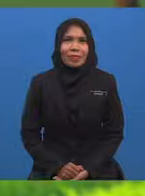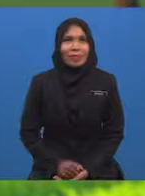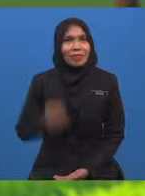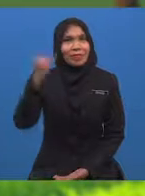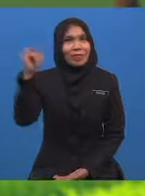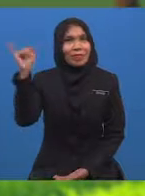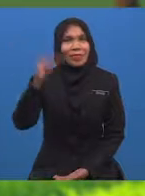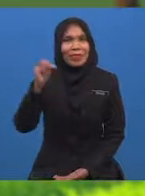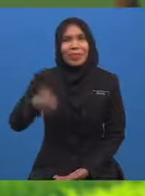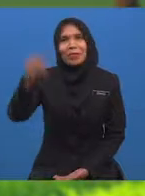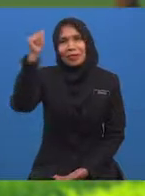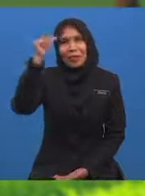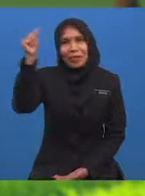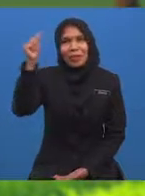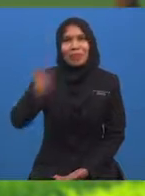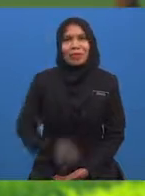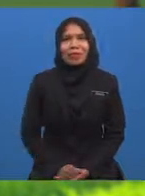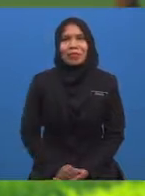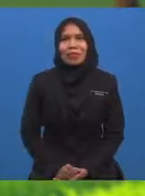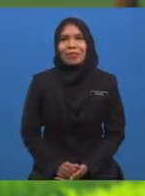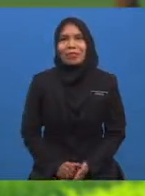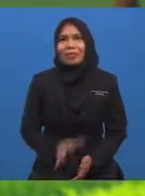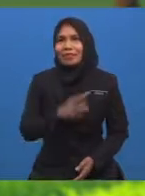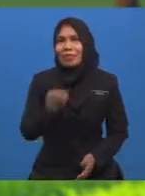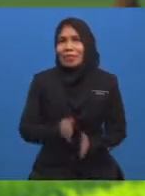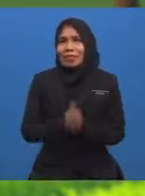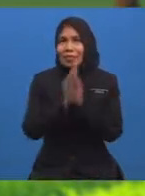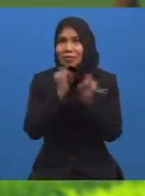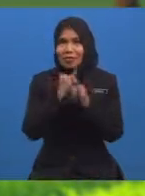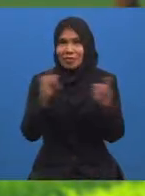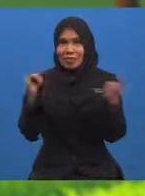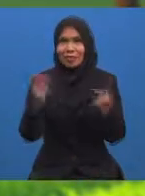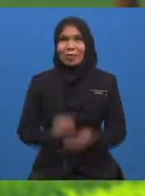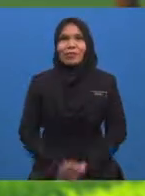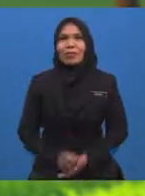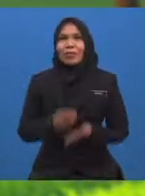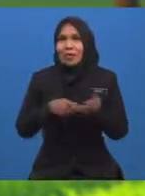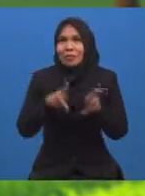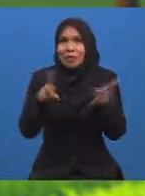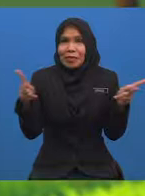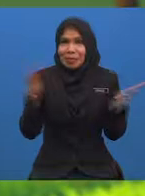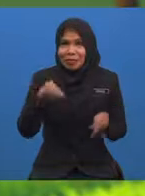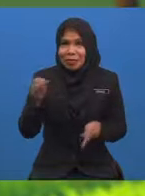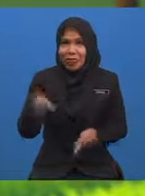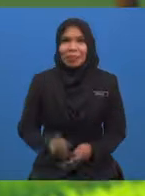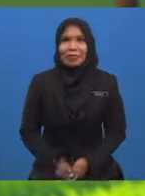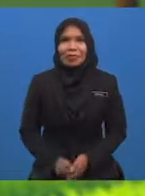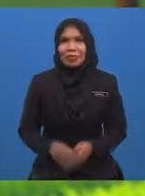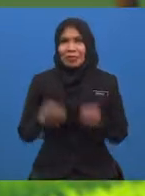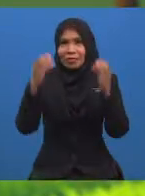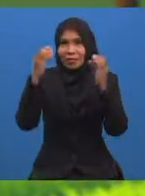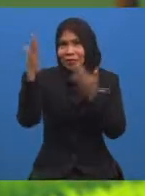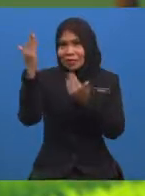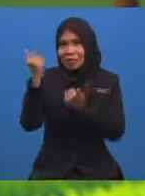Hai murid-murid, Assalamualaikum dan salam sejahtera cikgu ucapkan. Apa khabar murid-murid semua? Cikgu